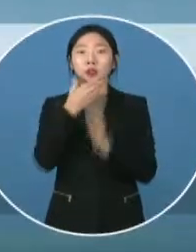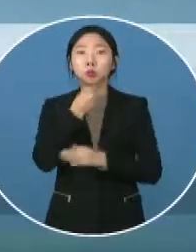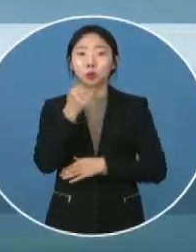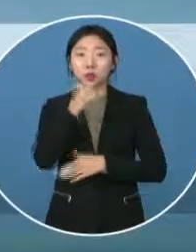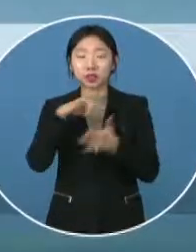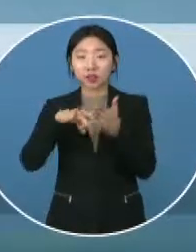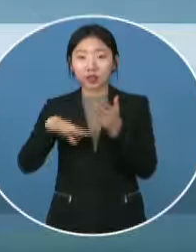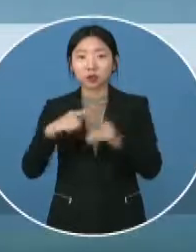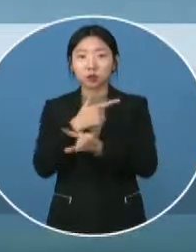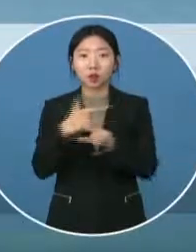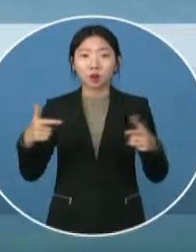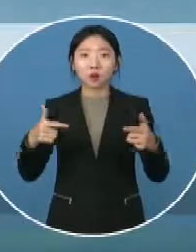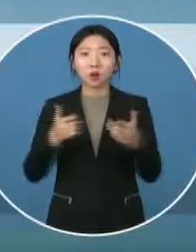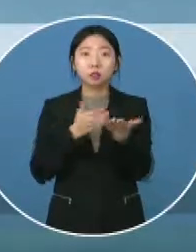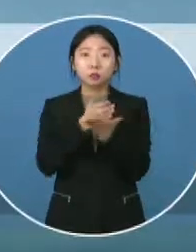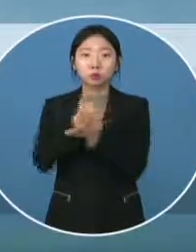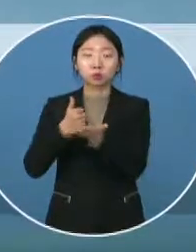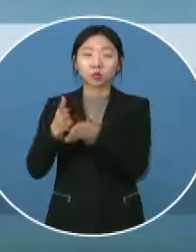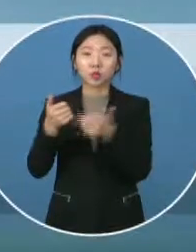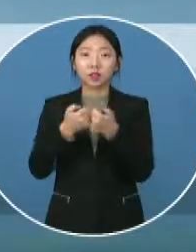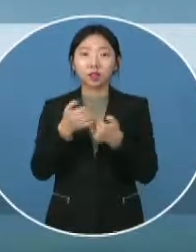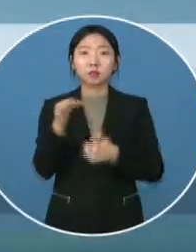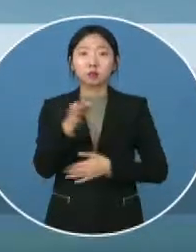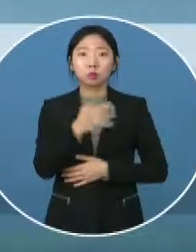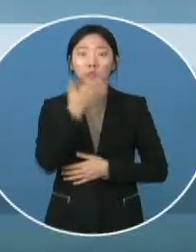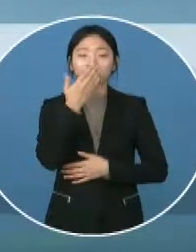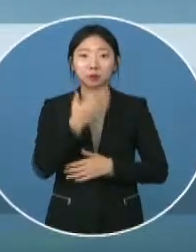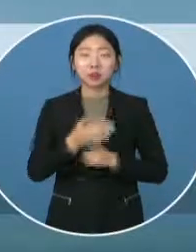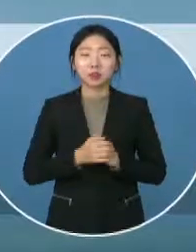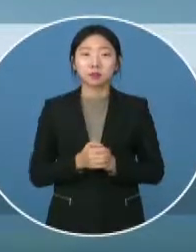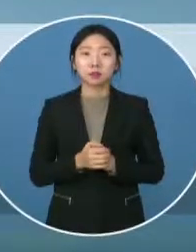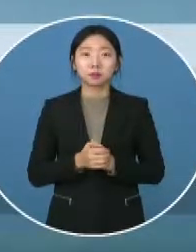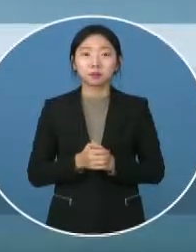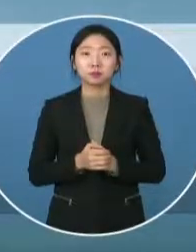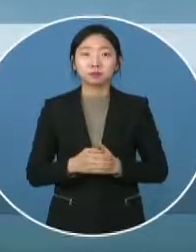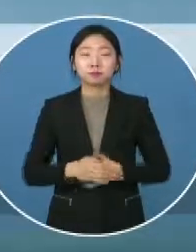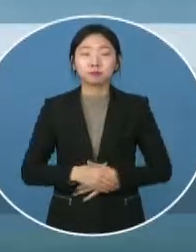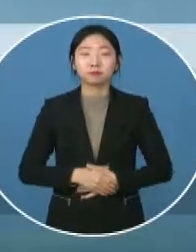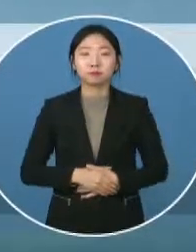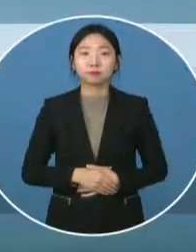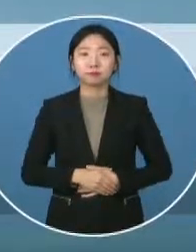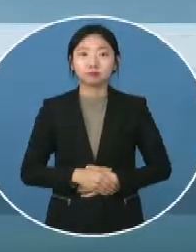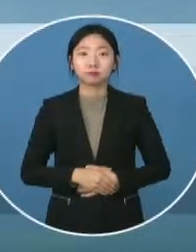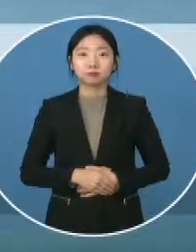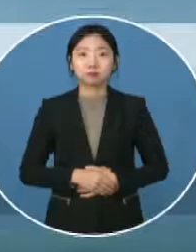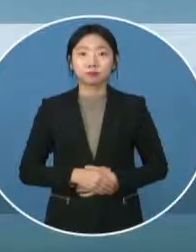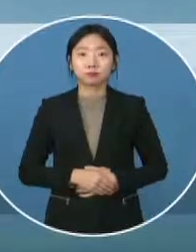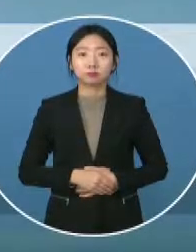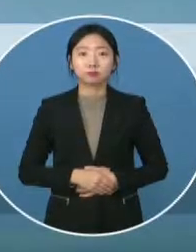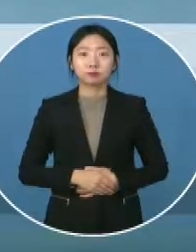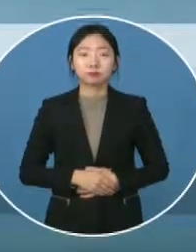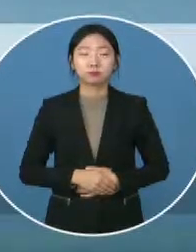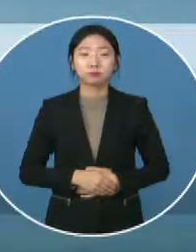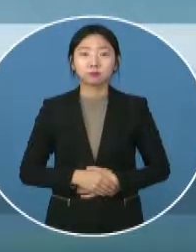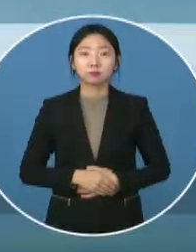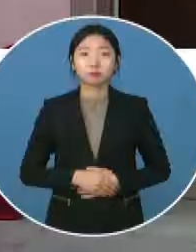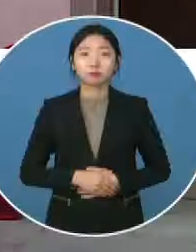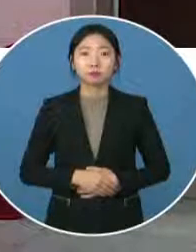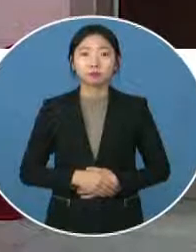부동산 지방세 등 다양한 분야의 상담을 무료로 받으실 수 있는데요 해당 소식 안내 드립니다